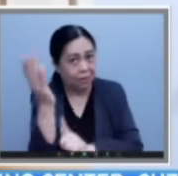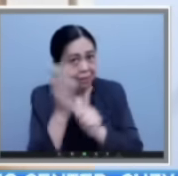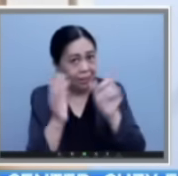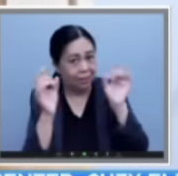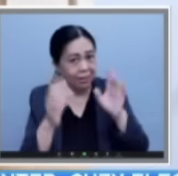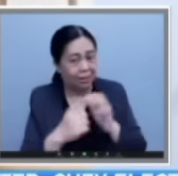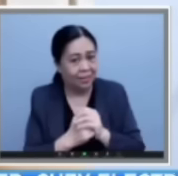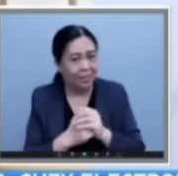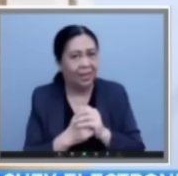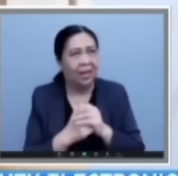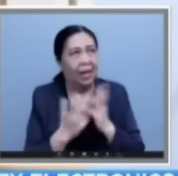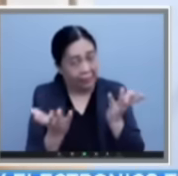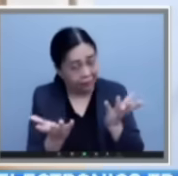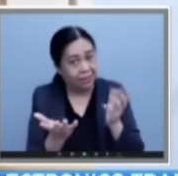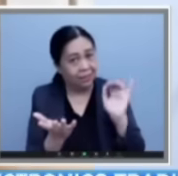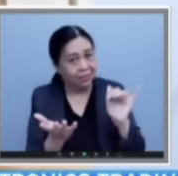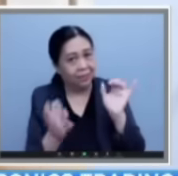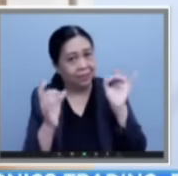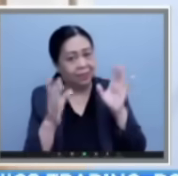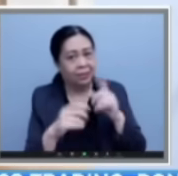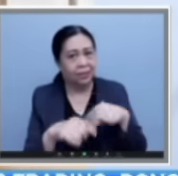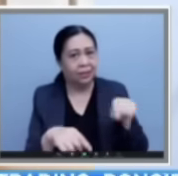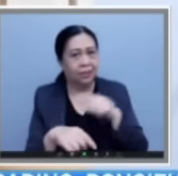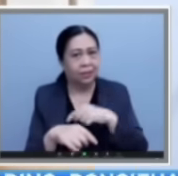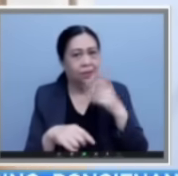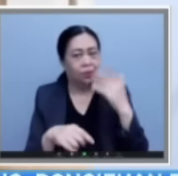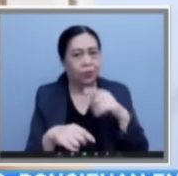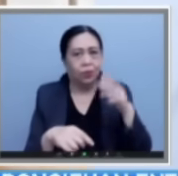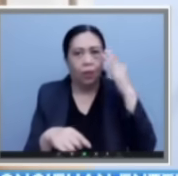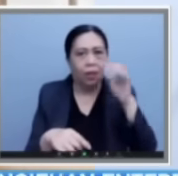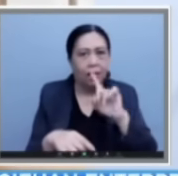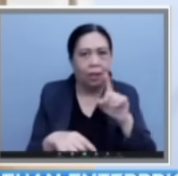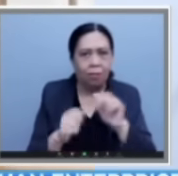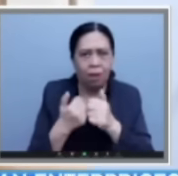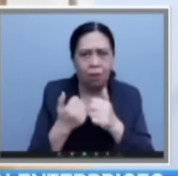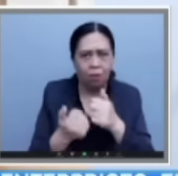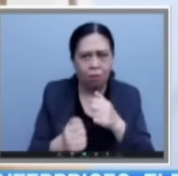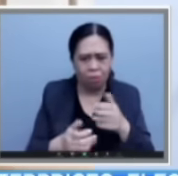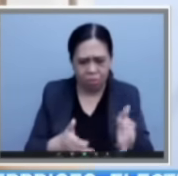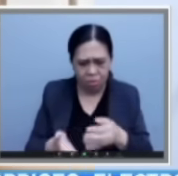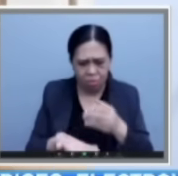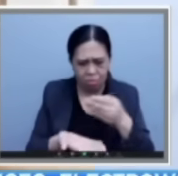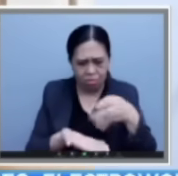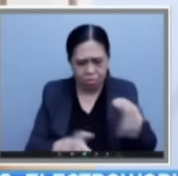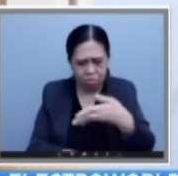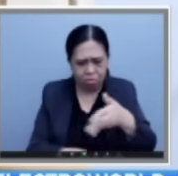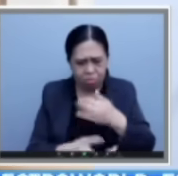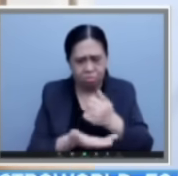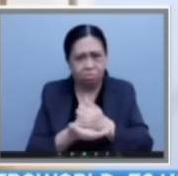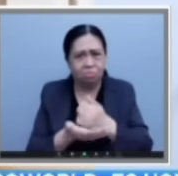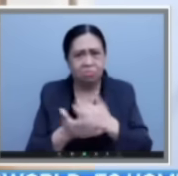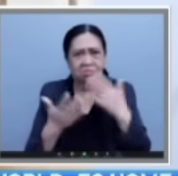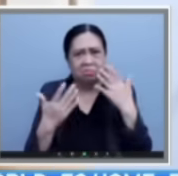ah yes no kasi lalong-lalo na hindi ko alam kung papaano yung preparation ano n gawin tapos ah